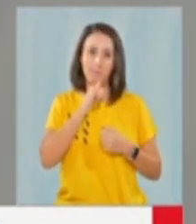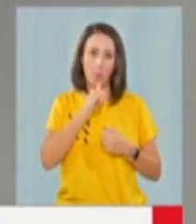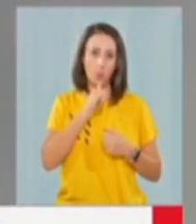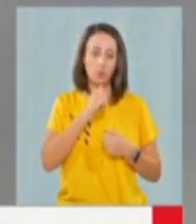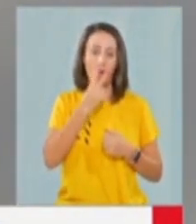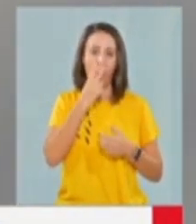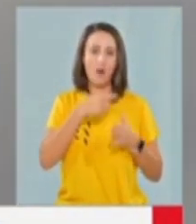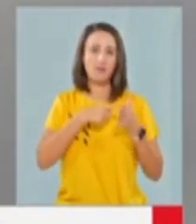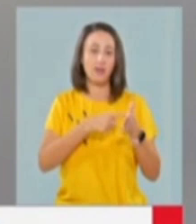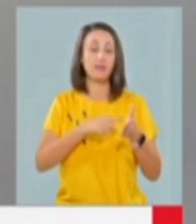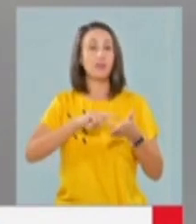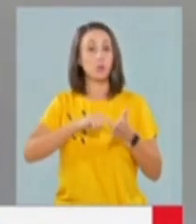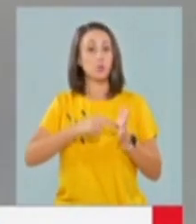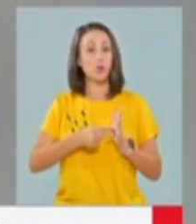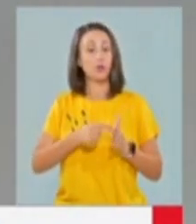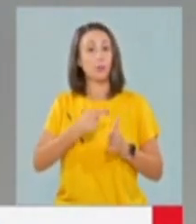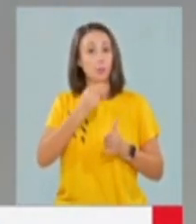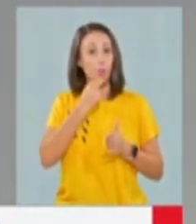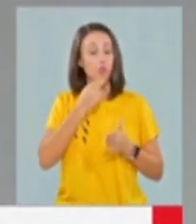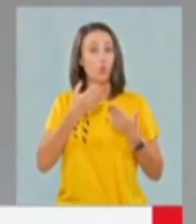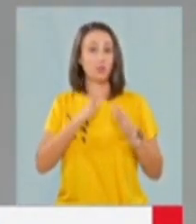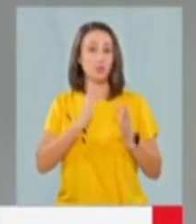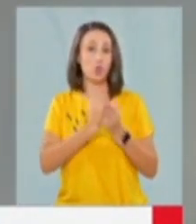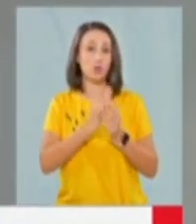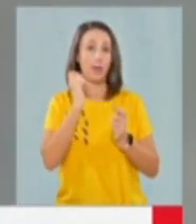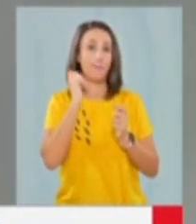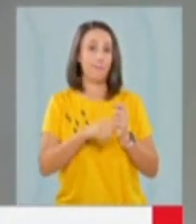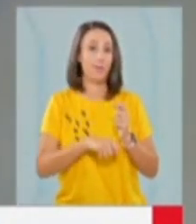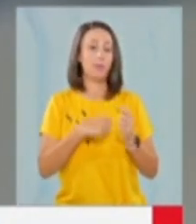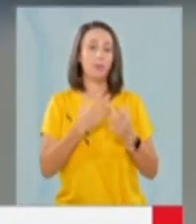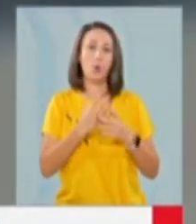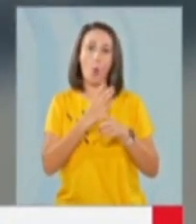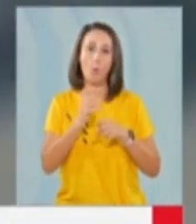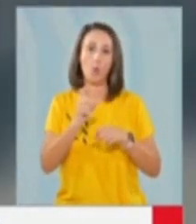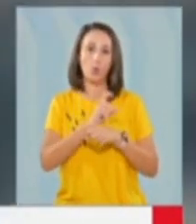alcool, au arătat rezultatele. Polițiștii au deschis un dosar penal pentru ucidere din culpă.